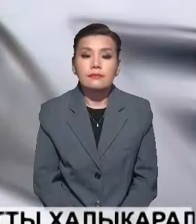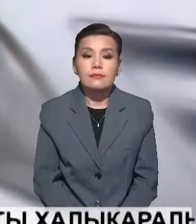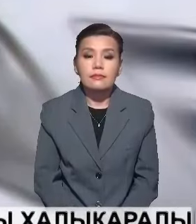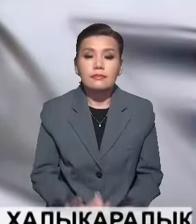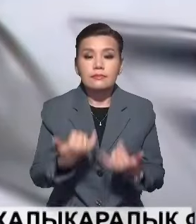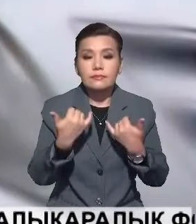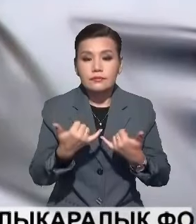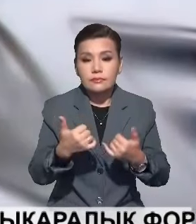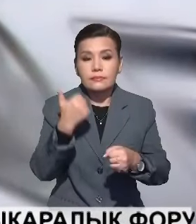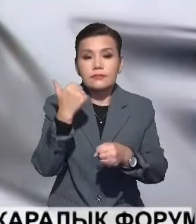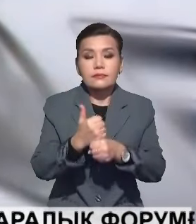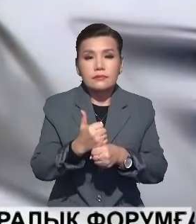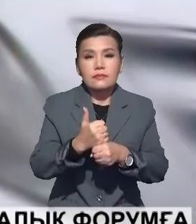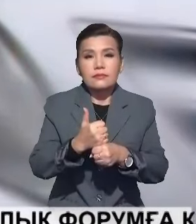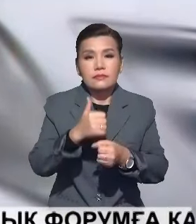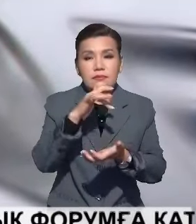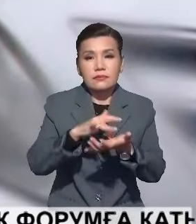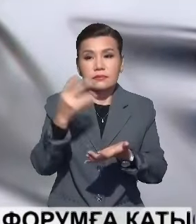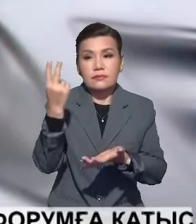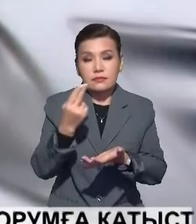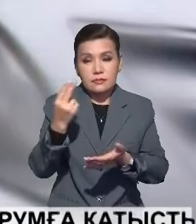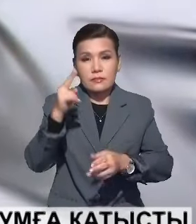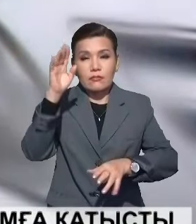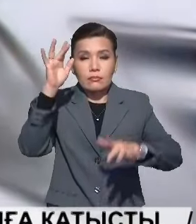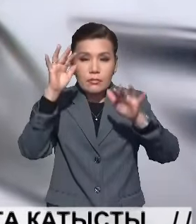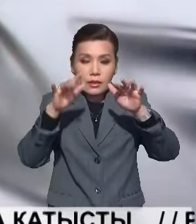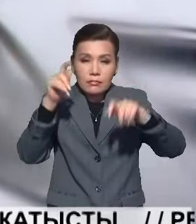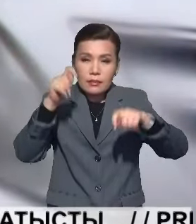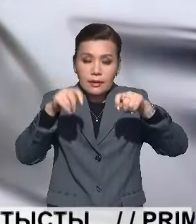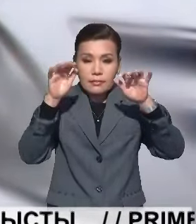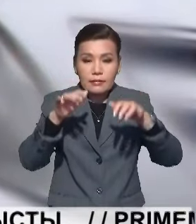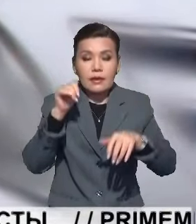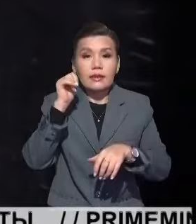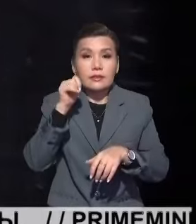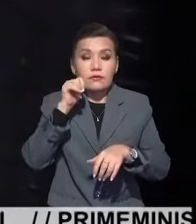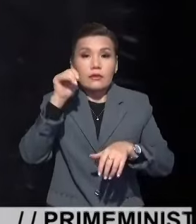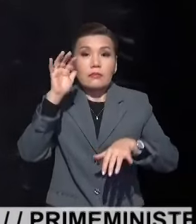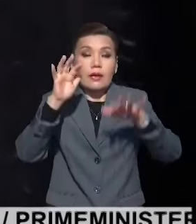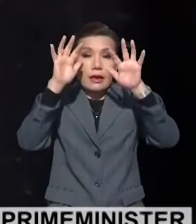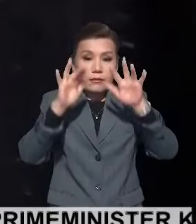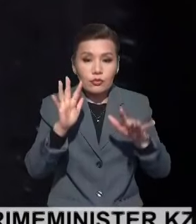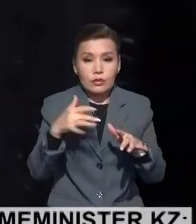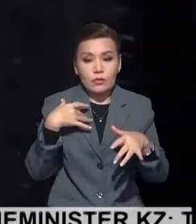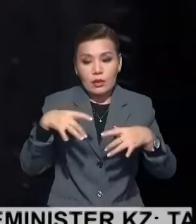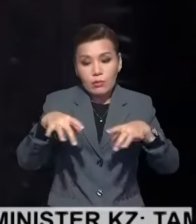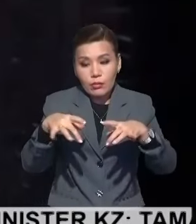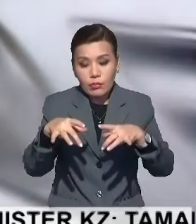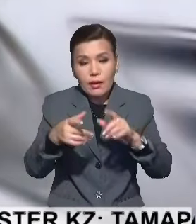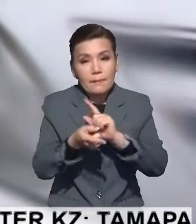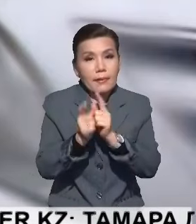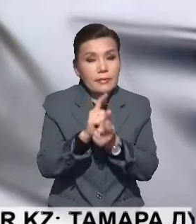Бүгін бас қалада жаңбыр жауып тұр. Алдағы күндері ақұлпа қар түседі. Көлігімнің дөңгелегін ауыстырып үлгерім